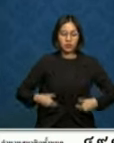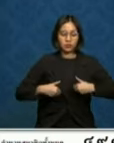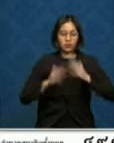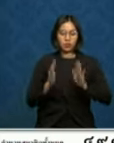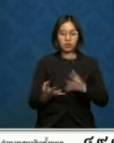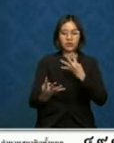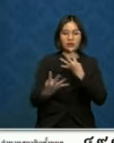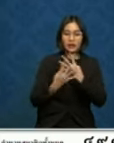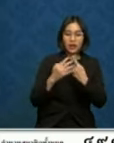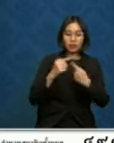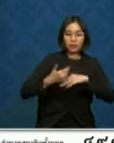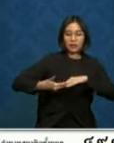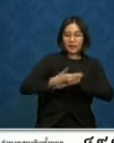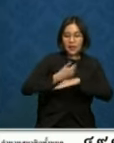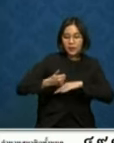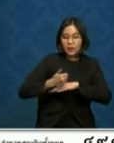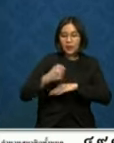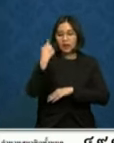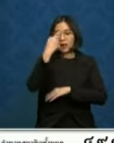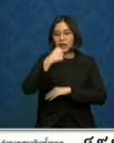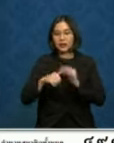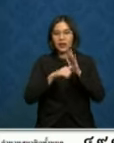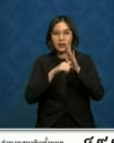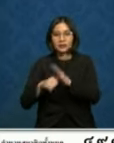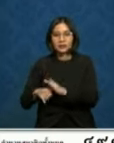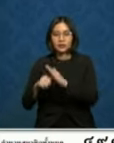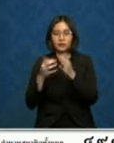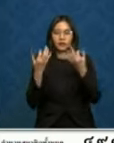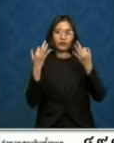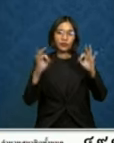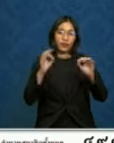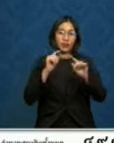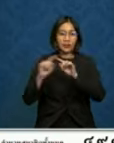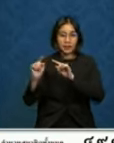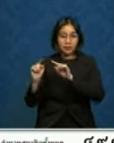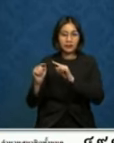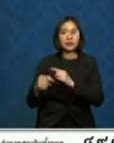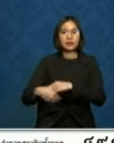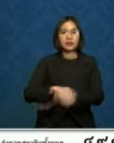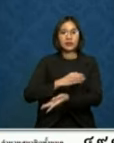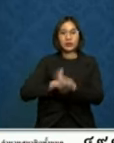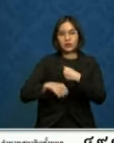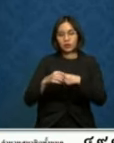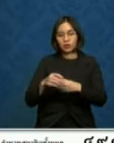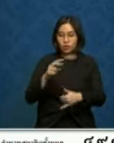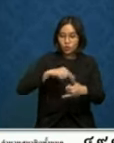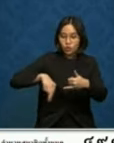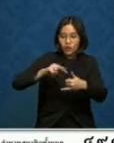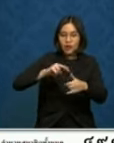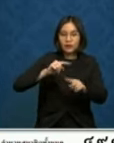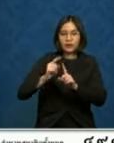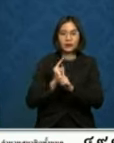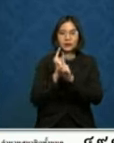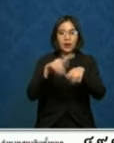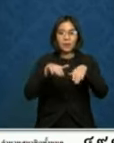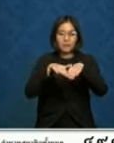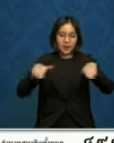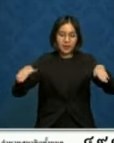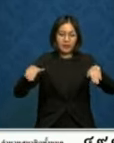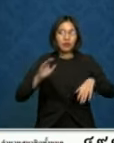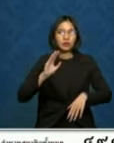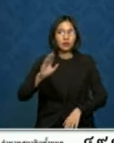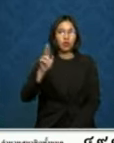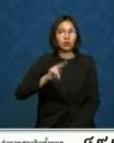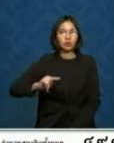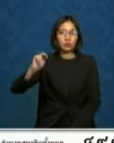จะด้วยผู้ต้องขังทางการเมืองผู้ที่ถูกละเมิดสิทธิเสรีภาพควรได้รับการปรนิบัติตามมาตรฐานขั้นต่ำของส